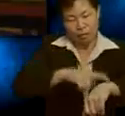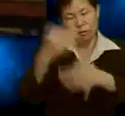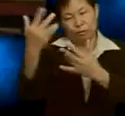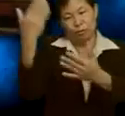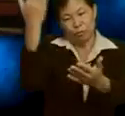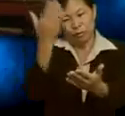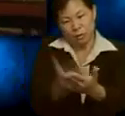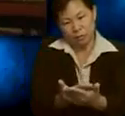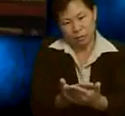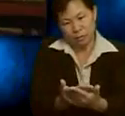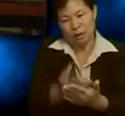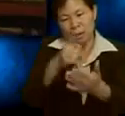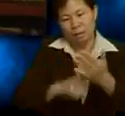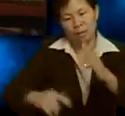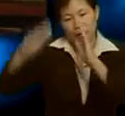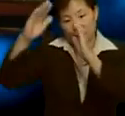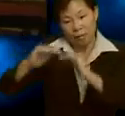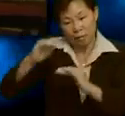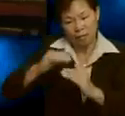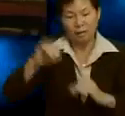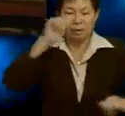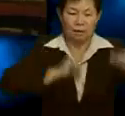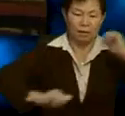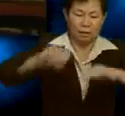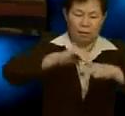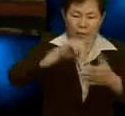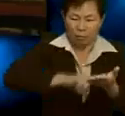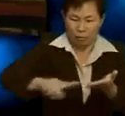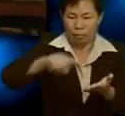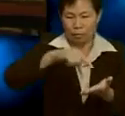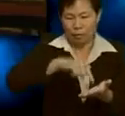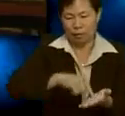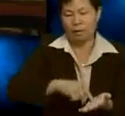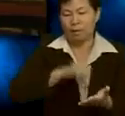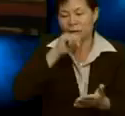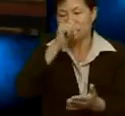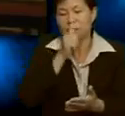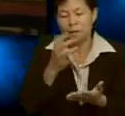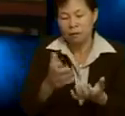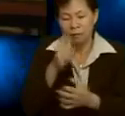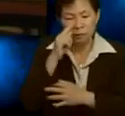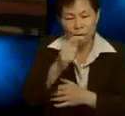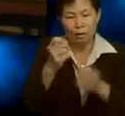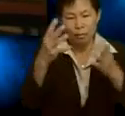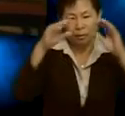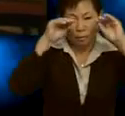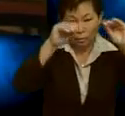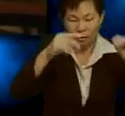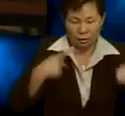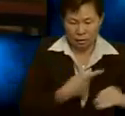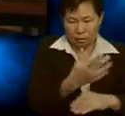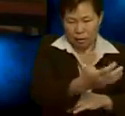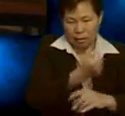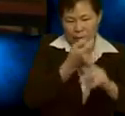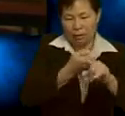ditunggu telah tiba. Apa agaknya kisah sketsa kita pada minggu ni? Saya dah tak sabar nak menonton. Tentu ada banyak pengajaran yang kita